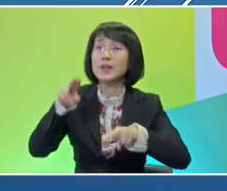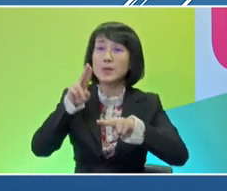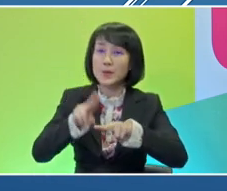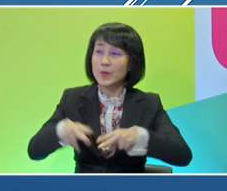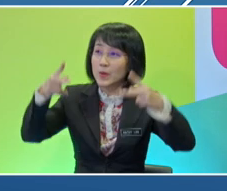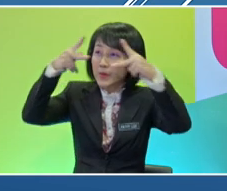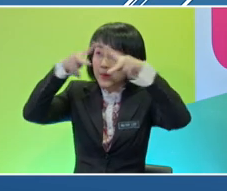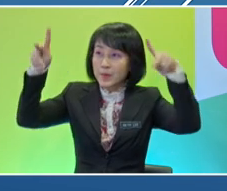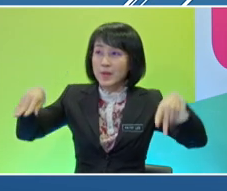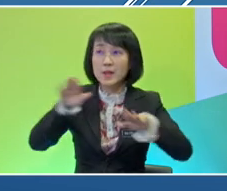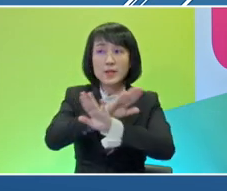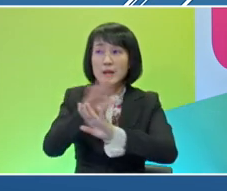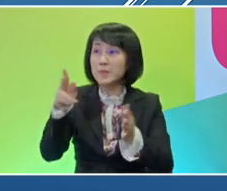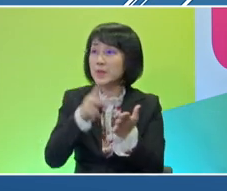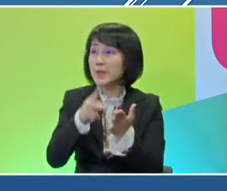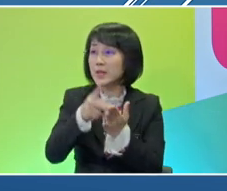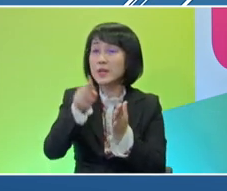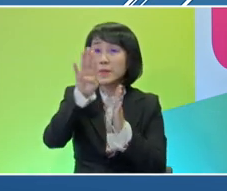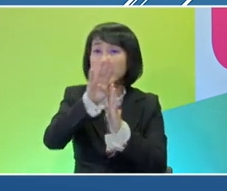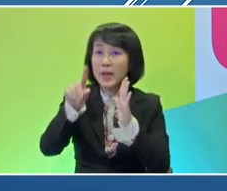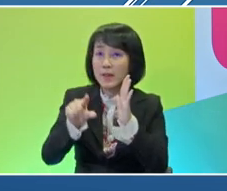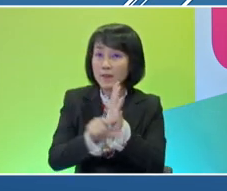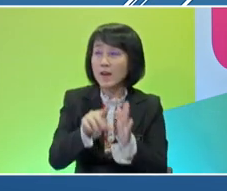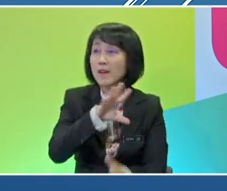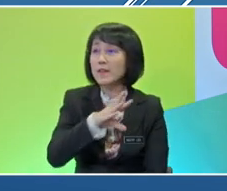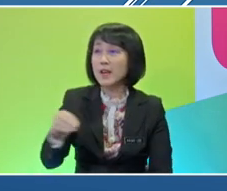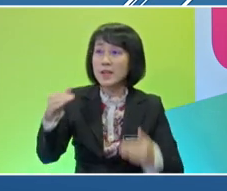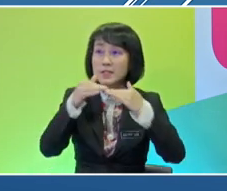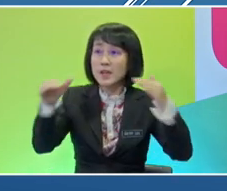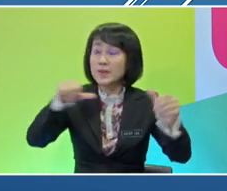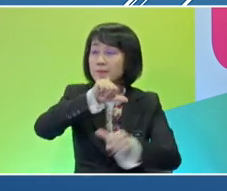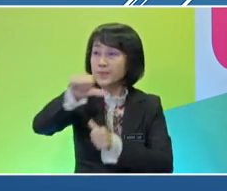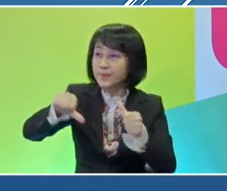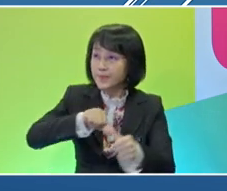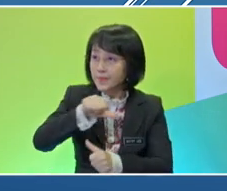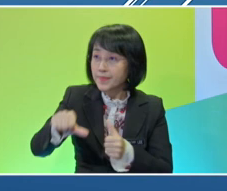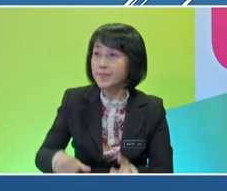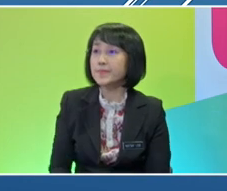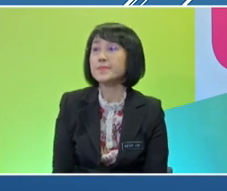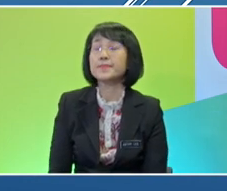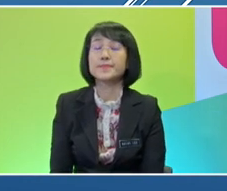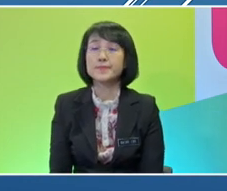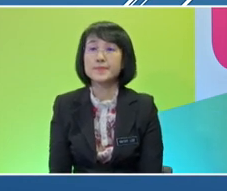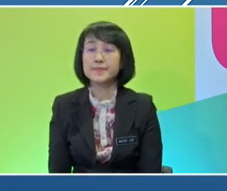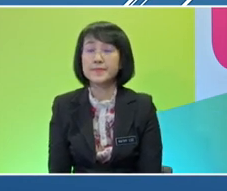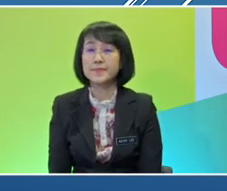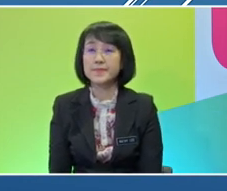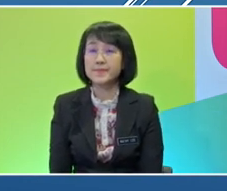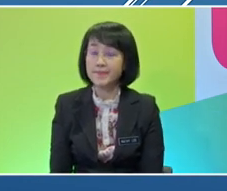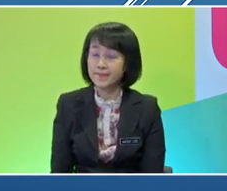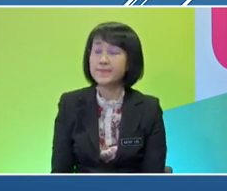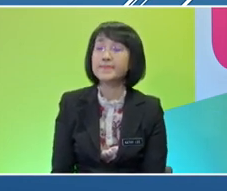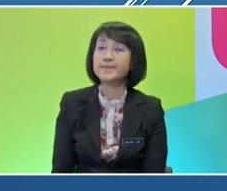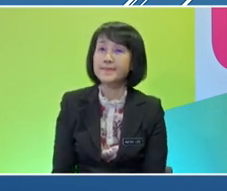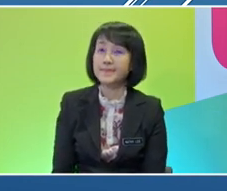mengirim latar belakang dan status sosial tak kira dia ini siapa Dari pada mana dia status keluarga di apa dia boleh ambil